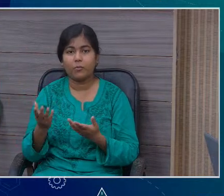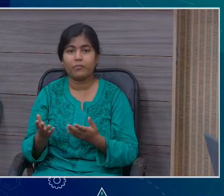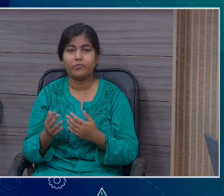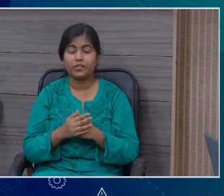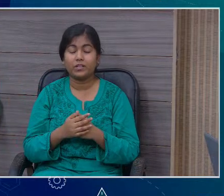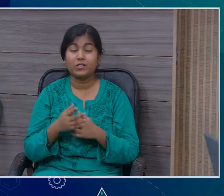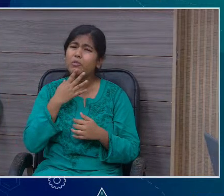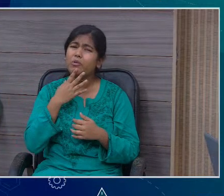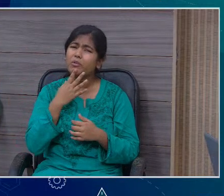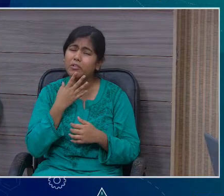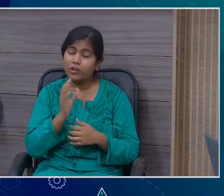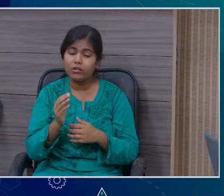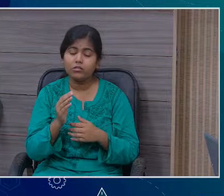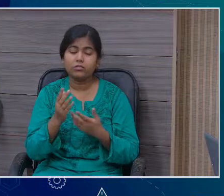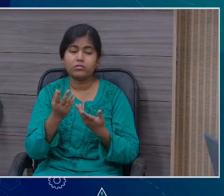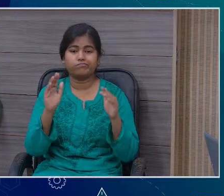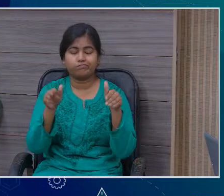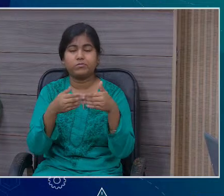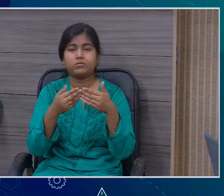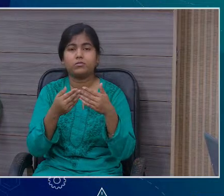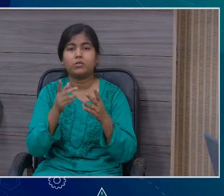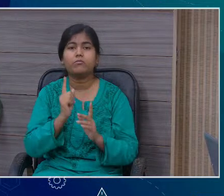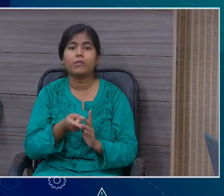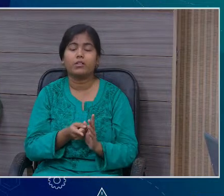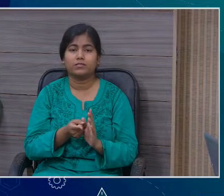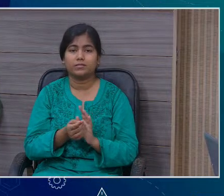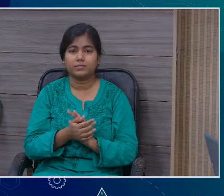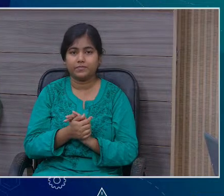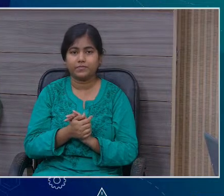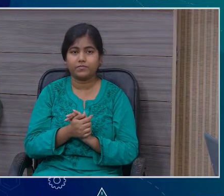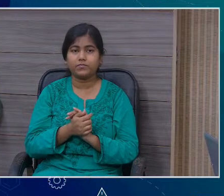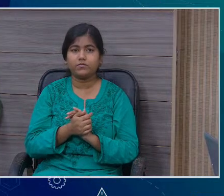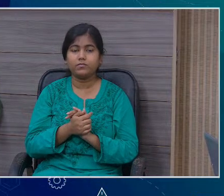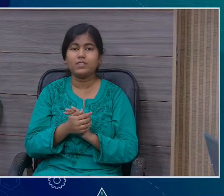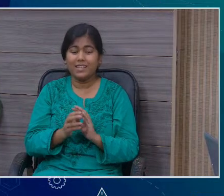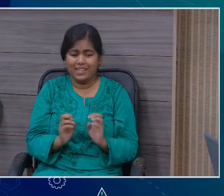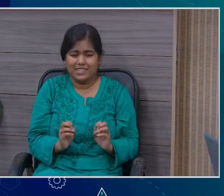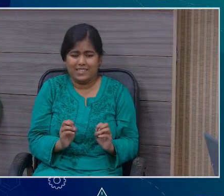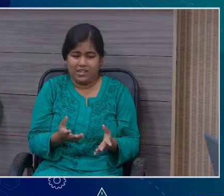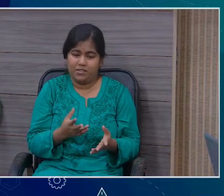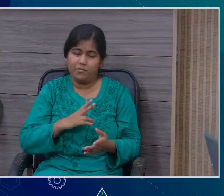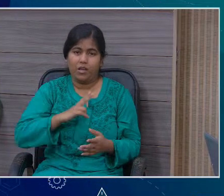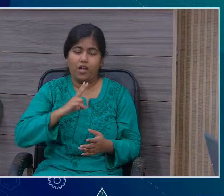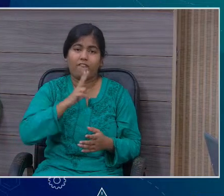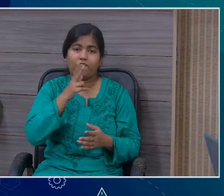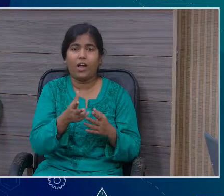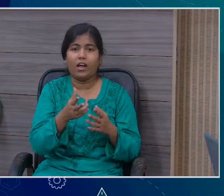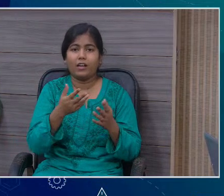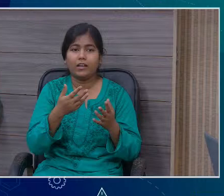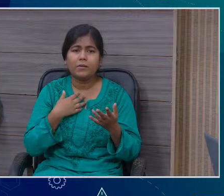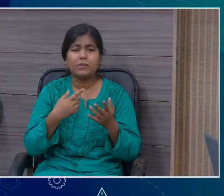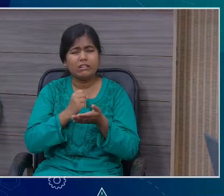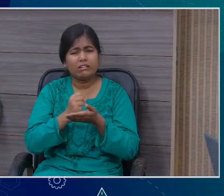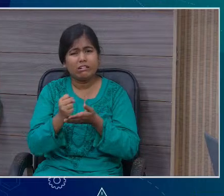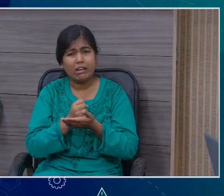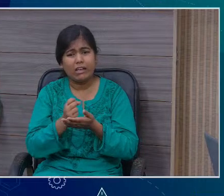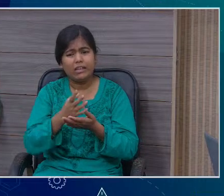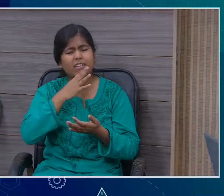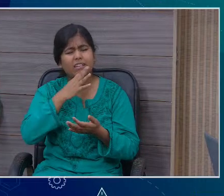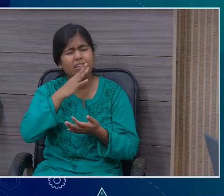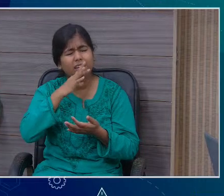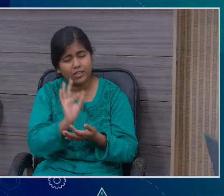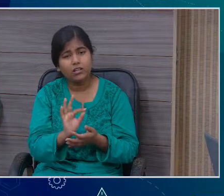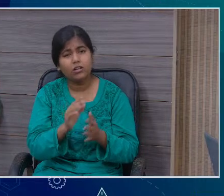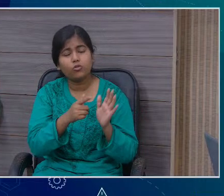check. That is why in the beginning also I told that we should keep it as real as possible. Right. We should make